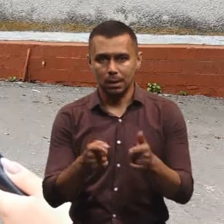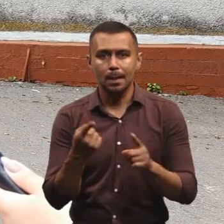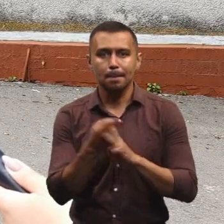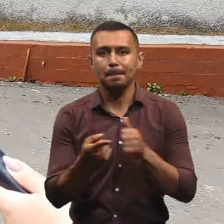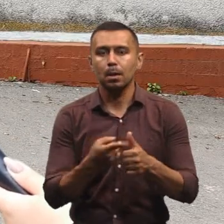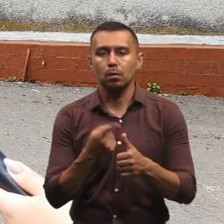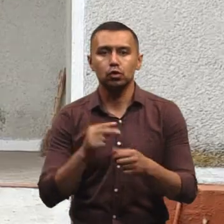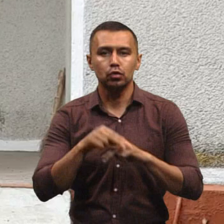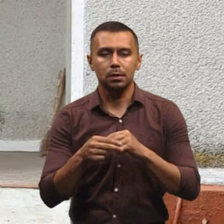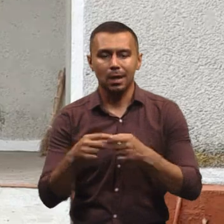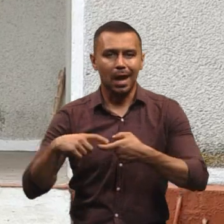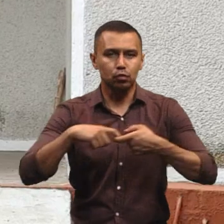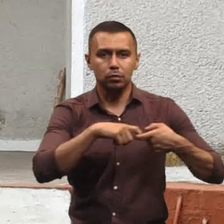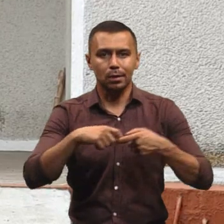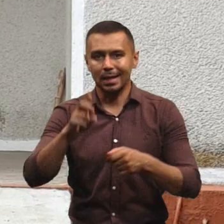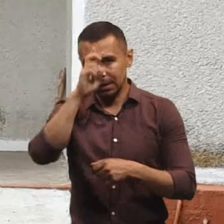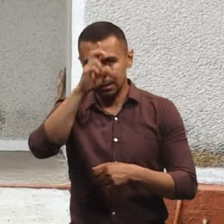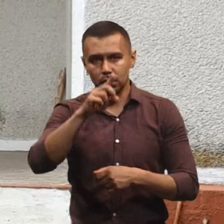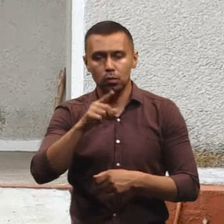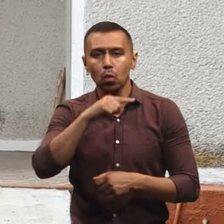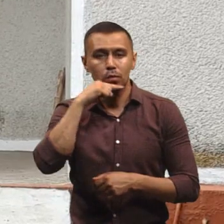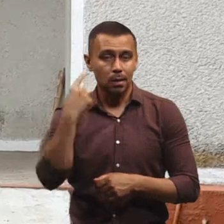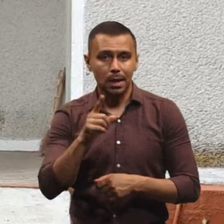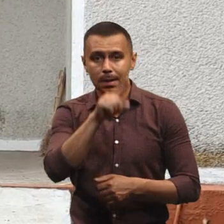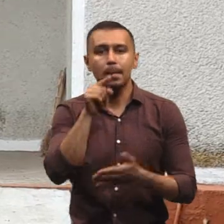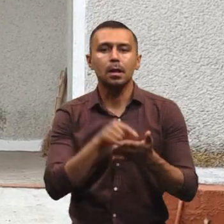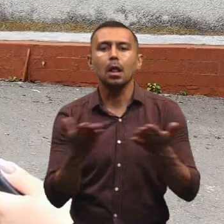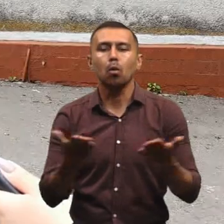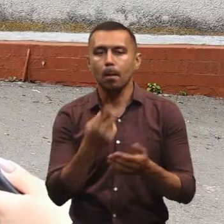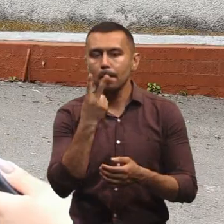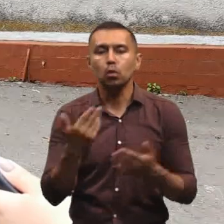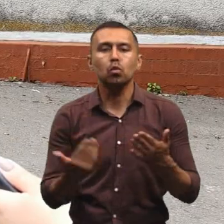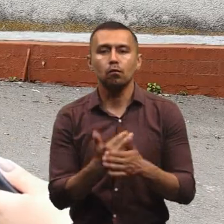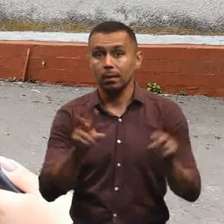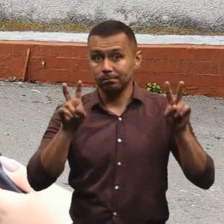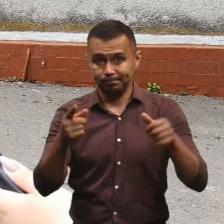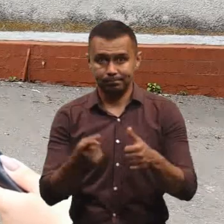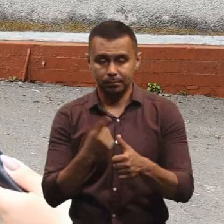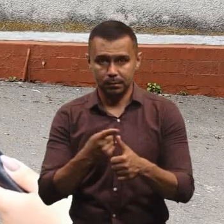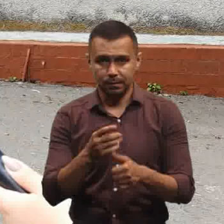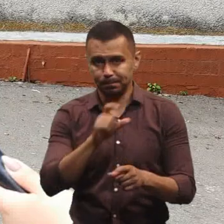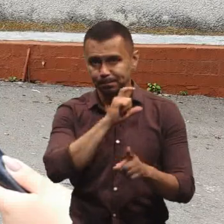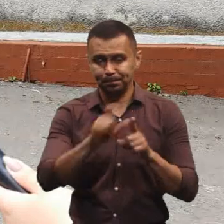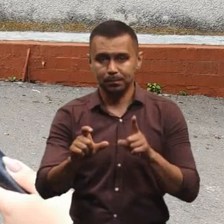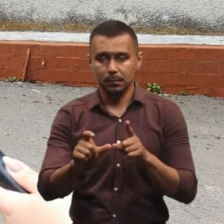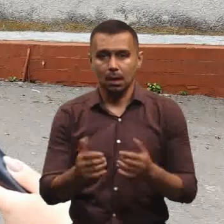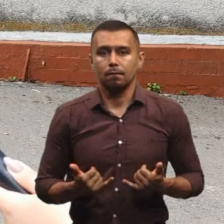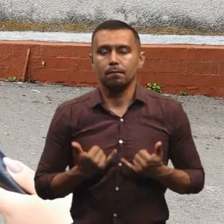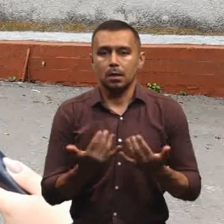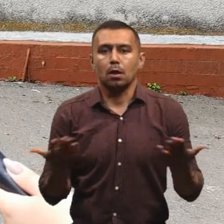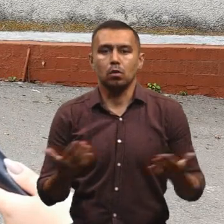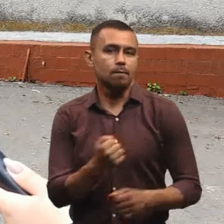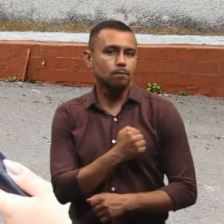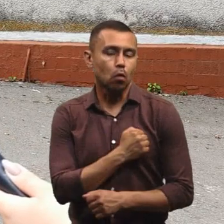перейменуванням через асоціацію з державою-агресором на запитання якою бачить нову назву відповідає в честь може якогось